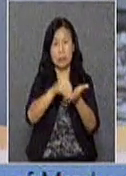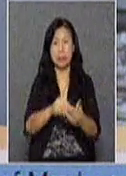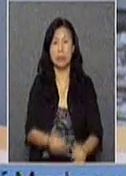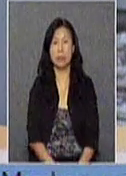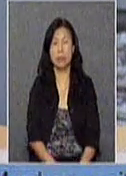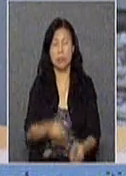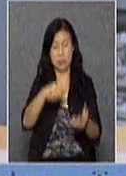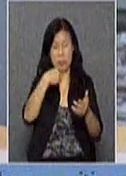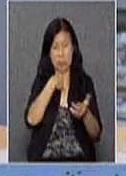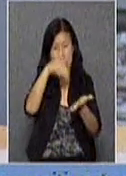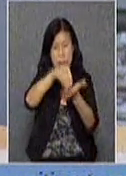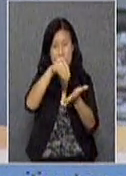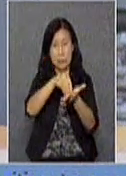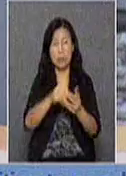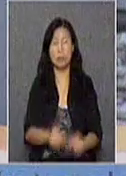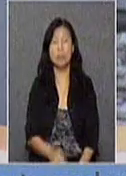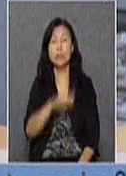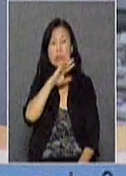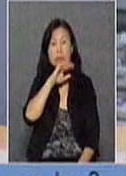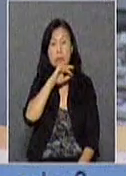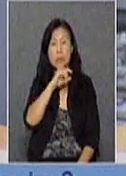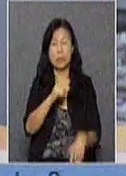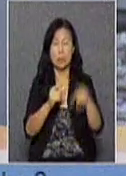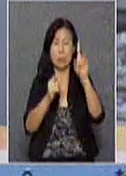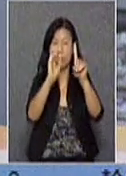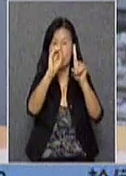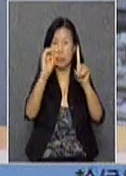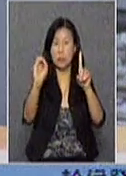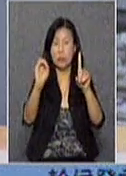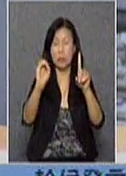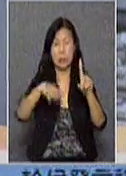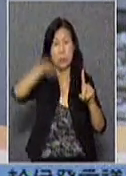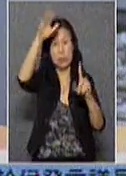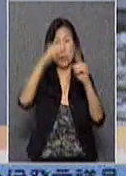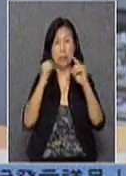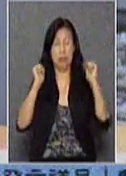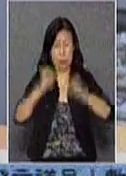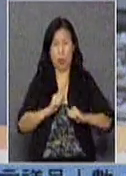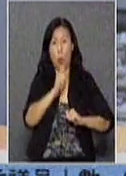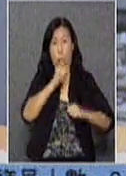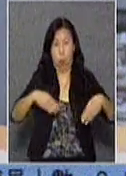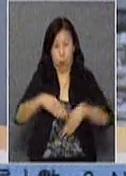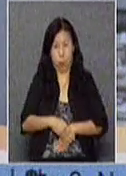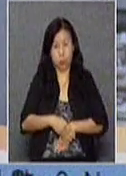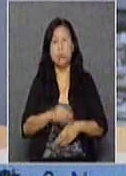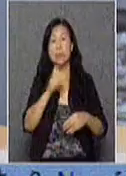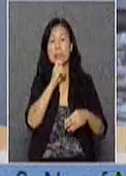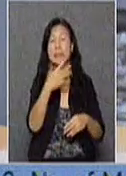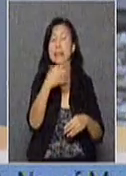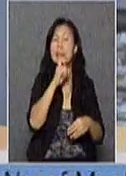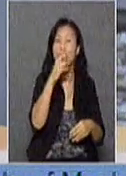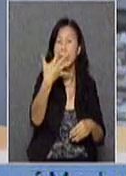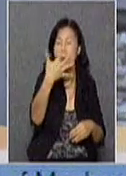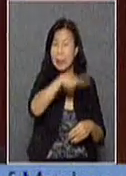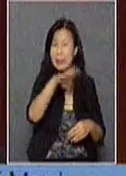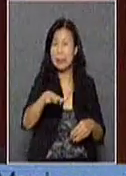是規定了如果有100件成人的救生衣，必定要有5件的兒童救生衣。 我要